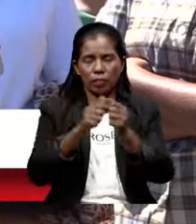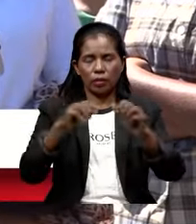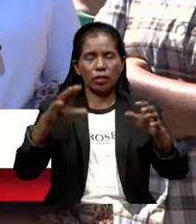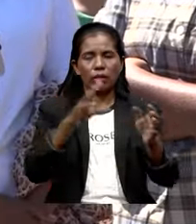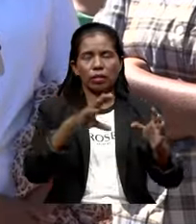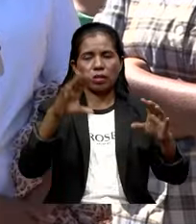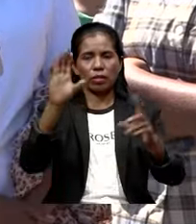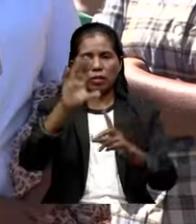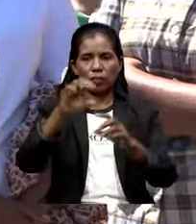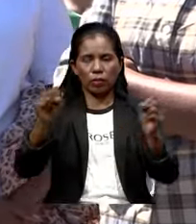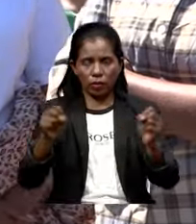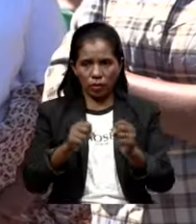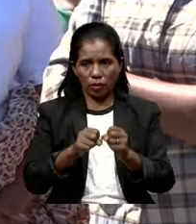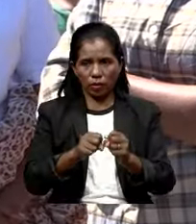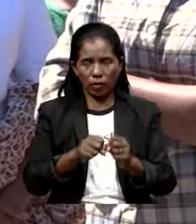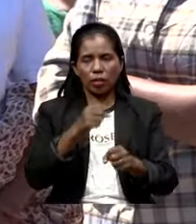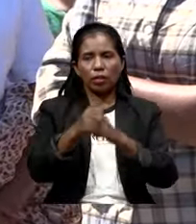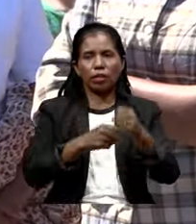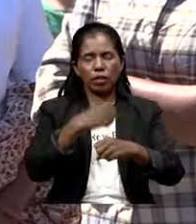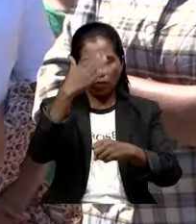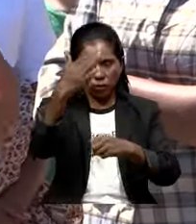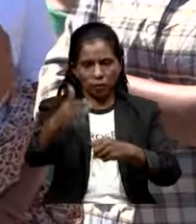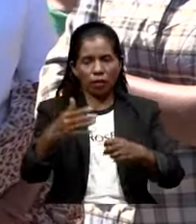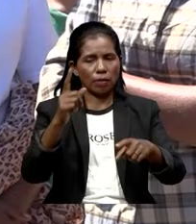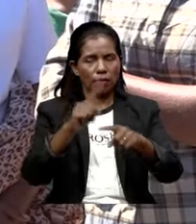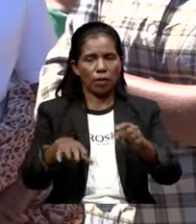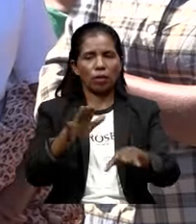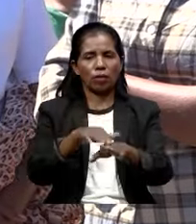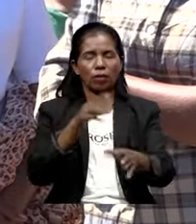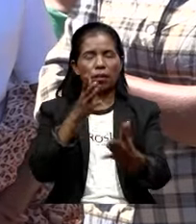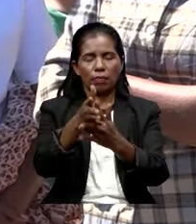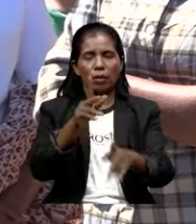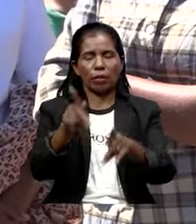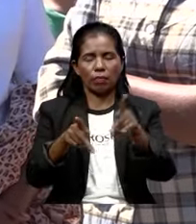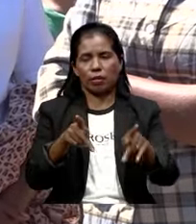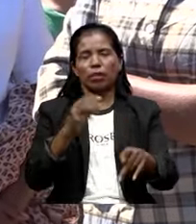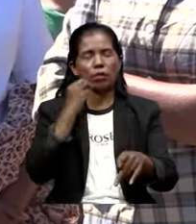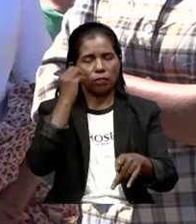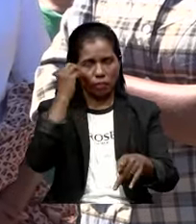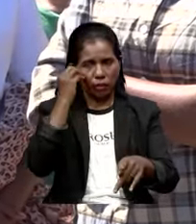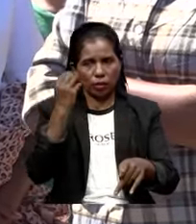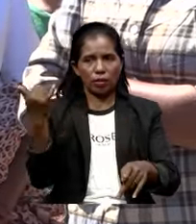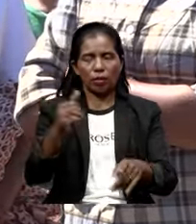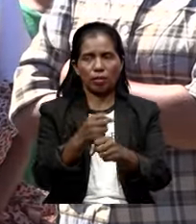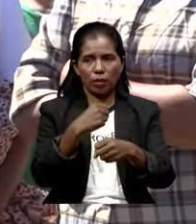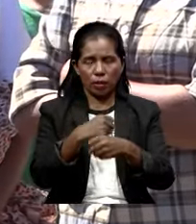plano para to responi ne partina oi mai kari udang kari labela feta ba komdan ine uma o de nem sira mai